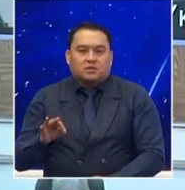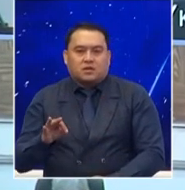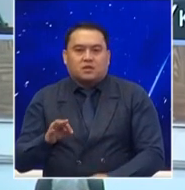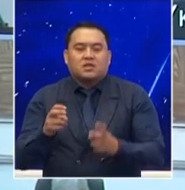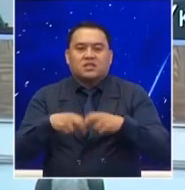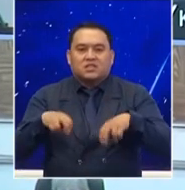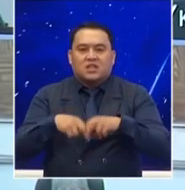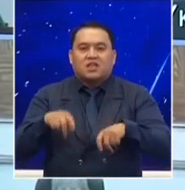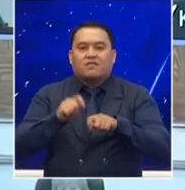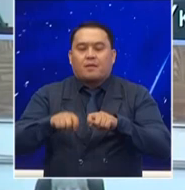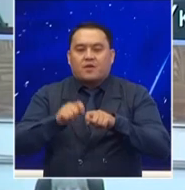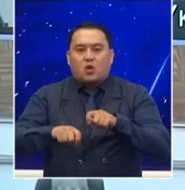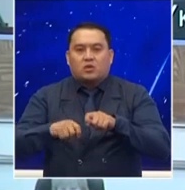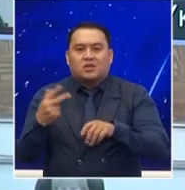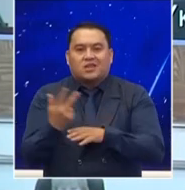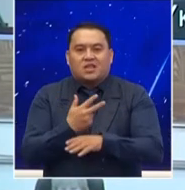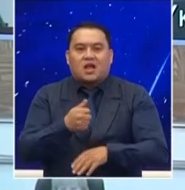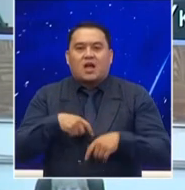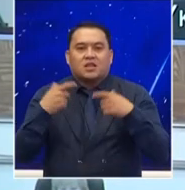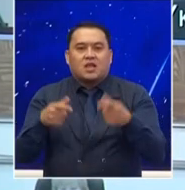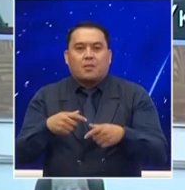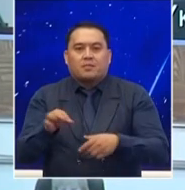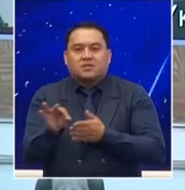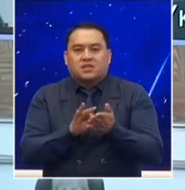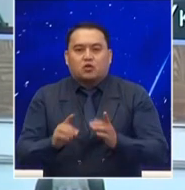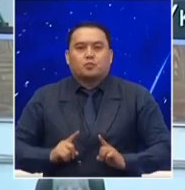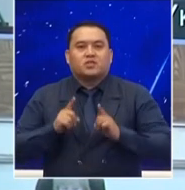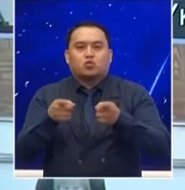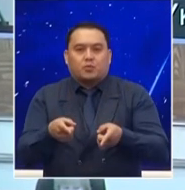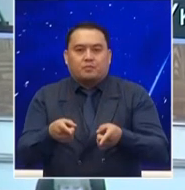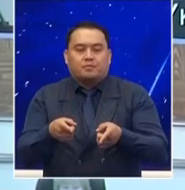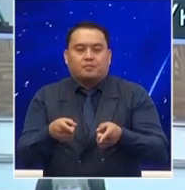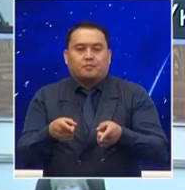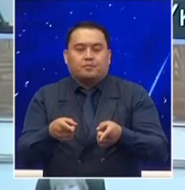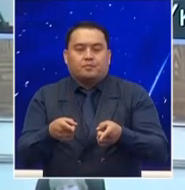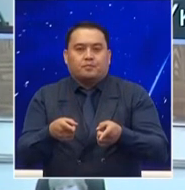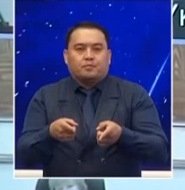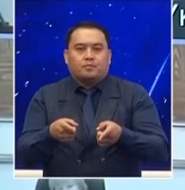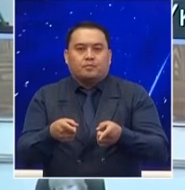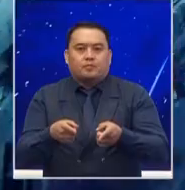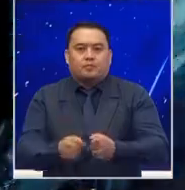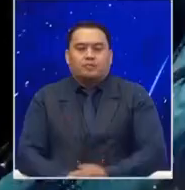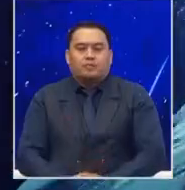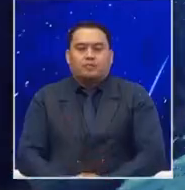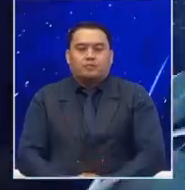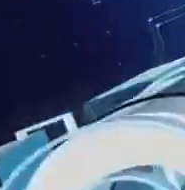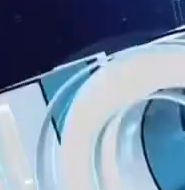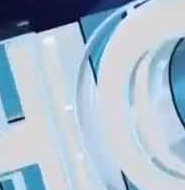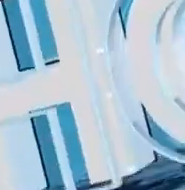исследований, по завершении 3-й фазы, вот тогда мы сразу уже можем приступать к массовому применению.